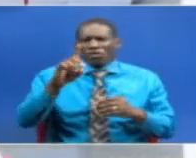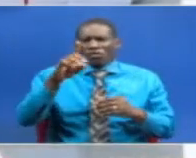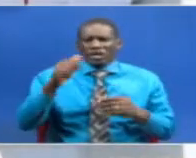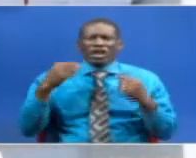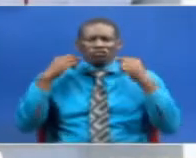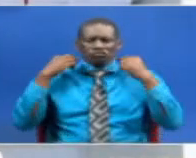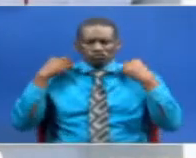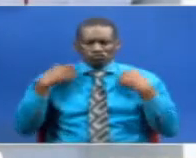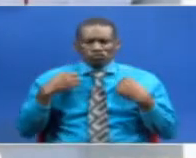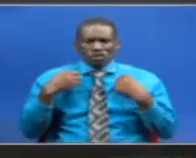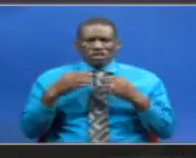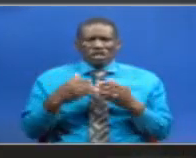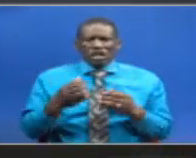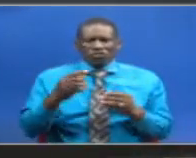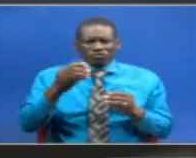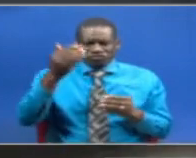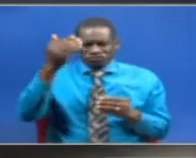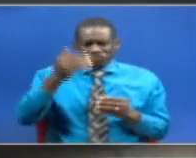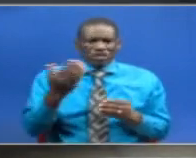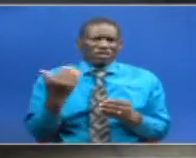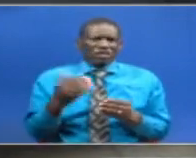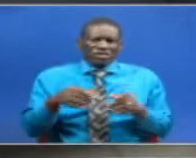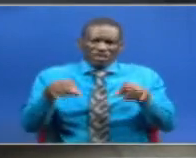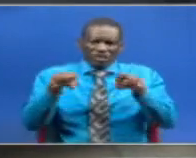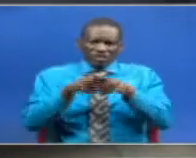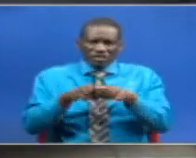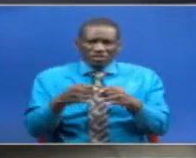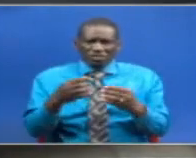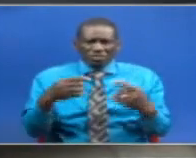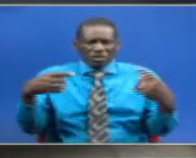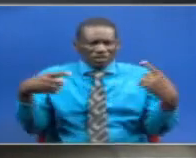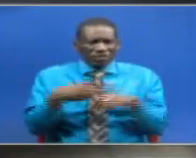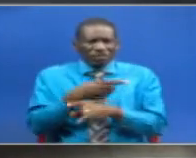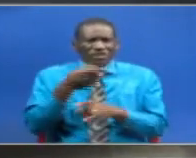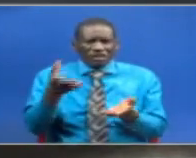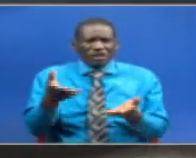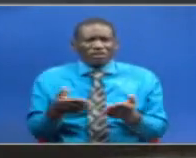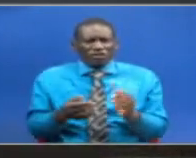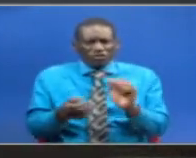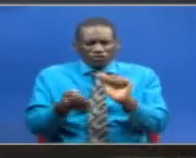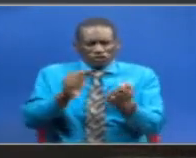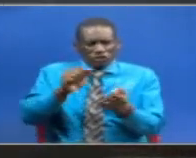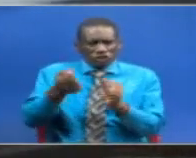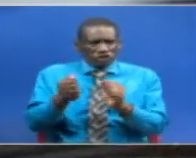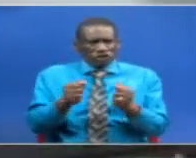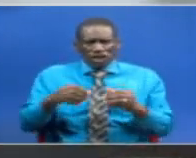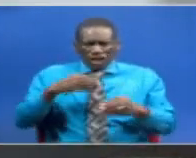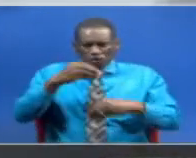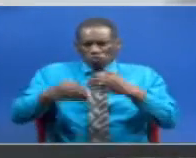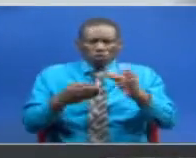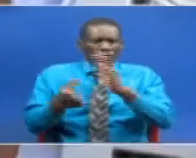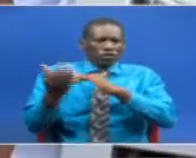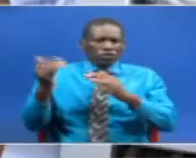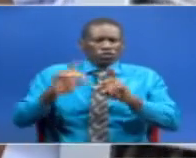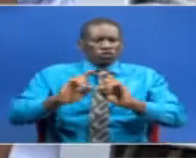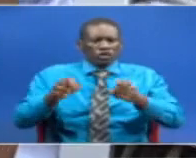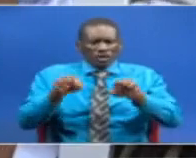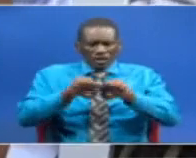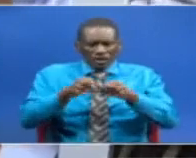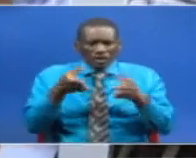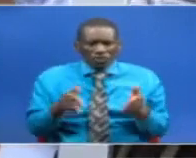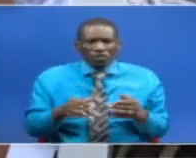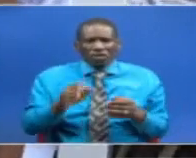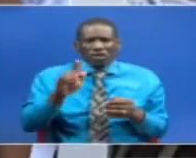ilikuwa na cut moja nyuma. Ziko the same, ni vile sasa tofauti tumezibadilisha, na fabric za kitambo hazikuwa kama za sasa. The kaunda is